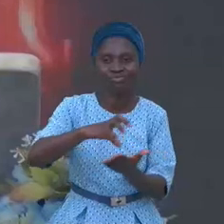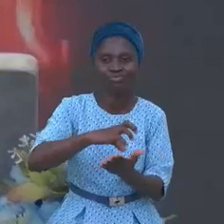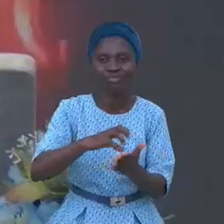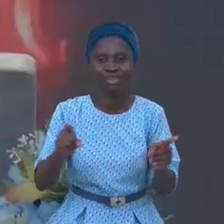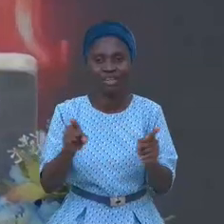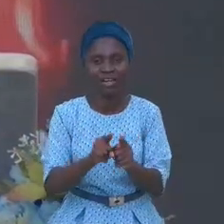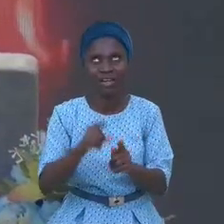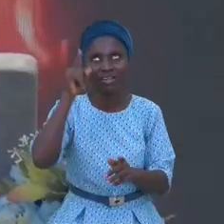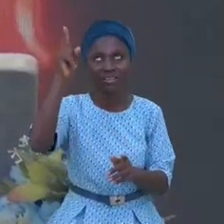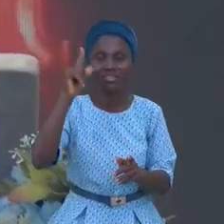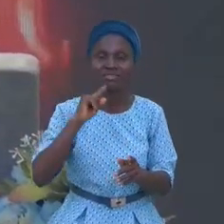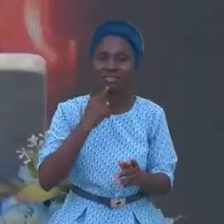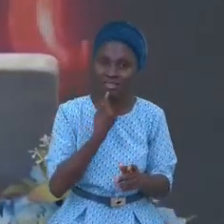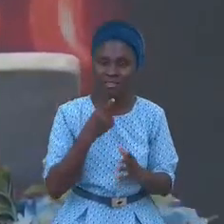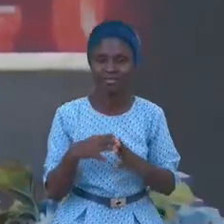Zélé.